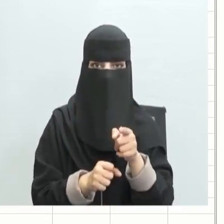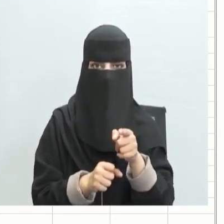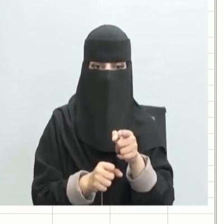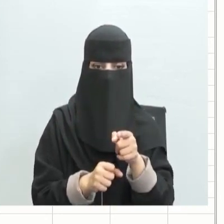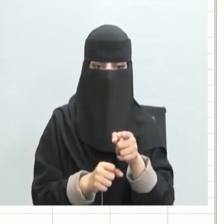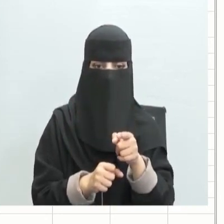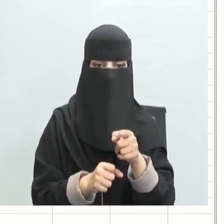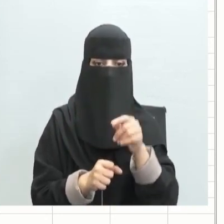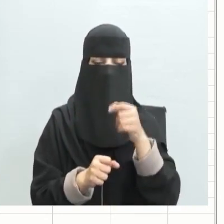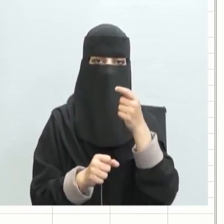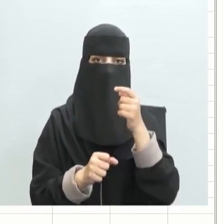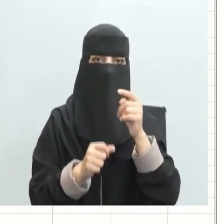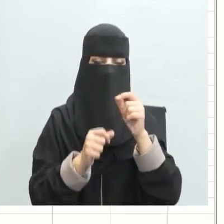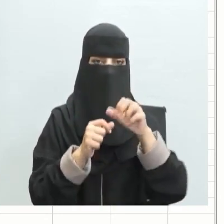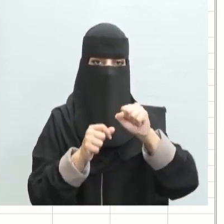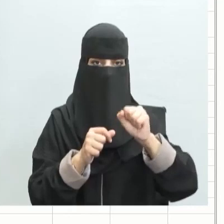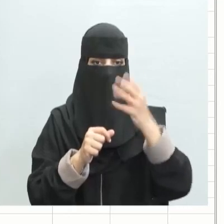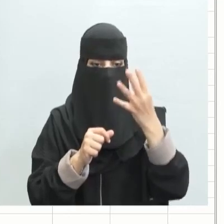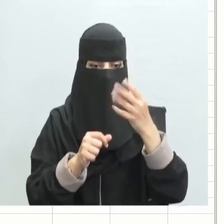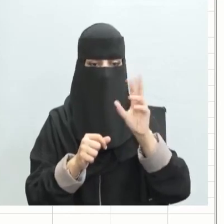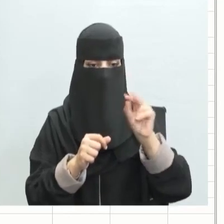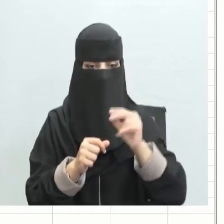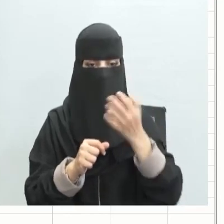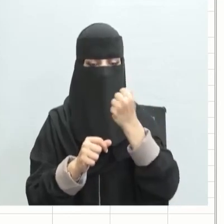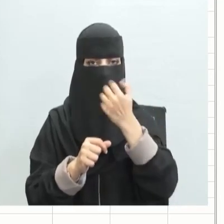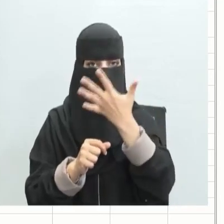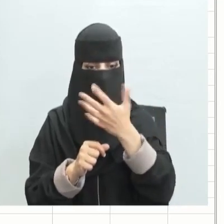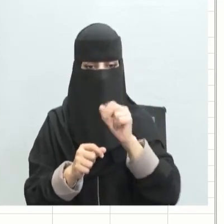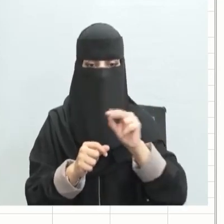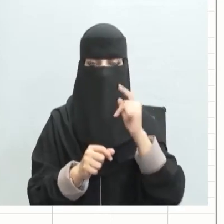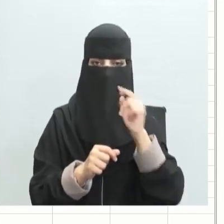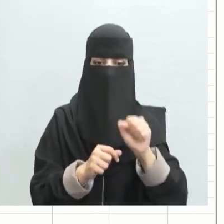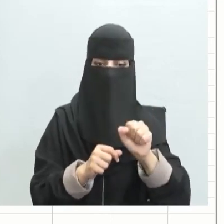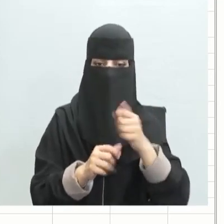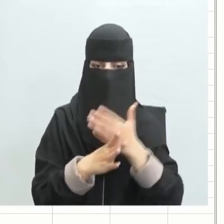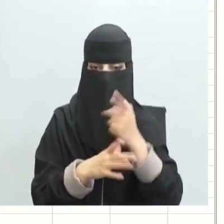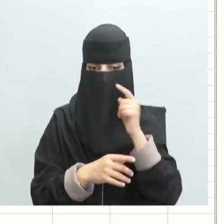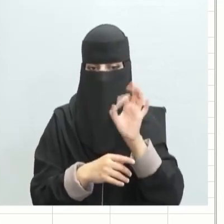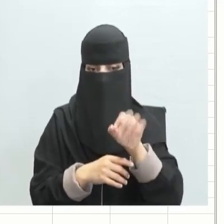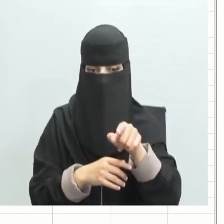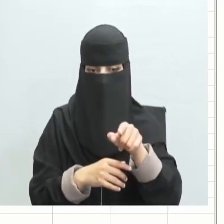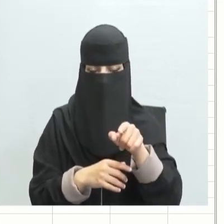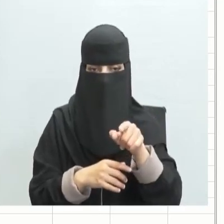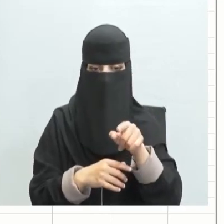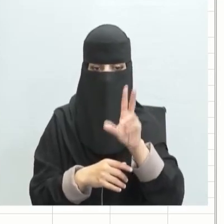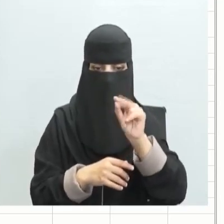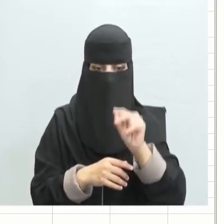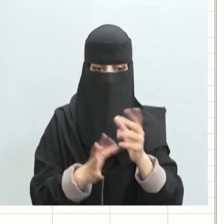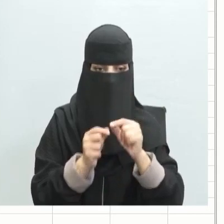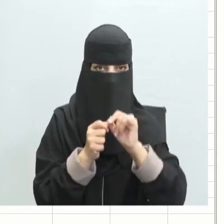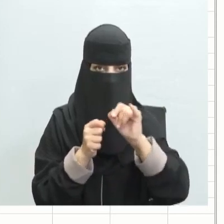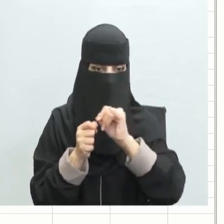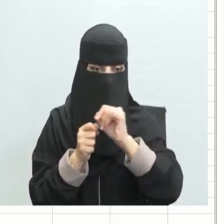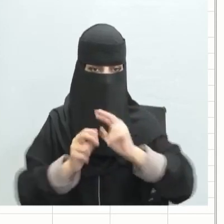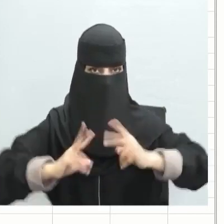a 4 والبي 4 وهنا على الاي خ والبي خ وبالتالي لاحظ انه الاطوال